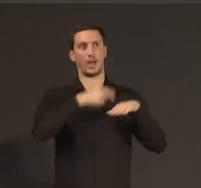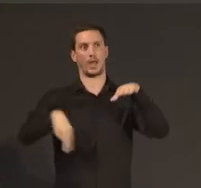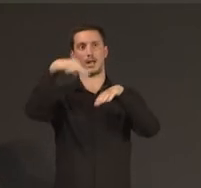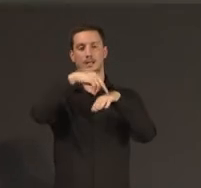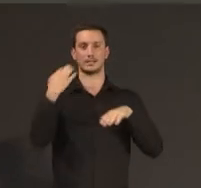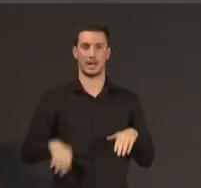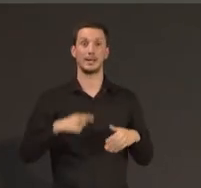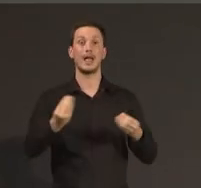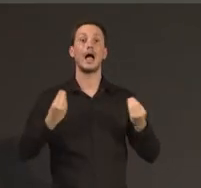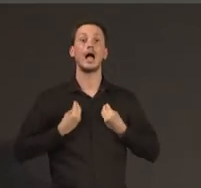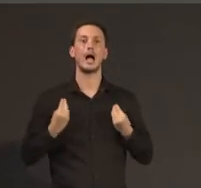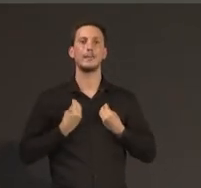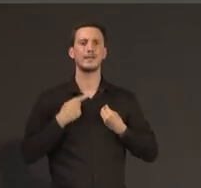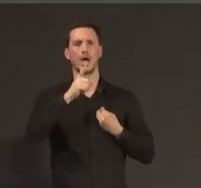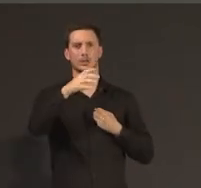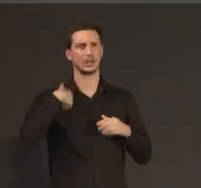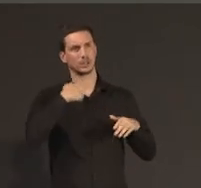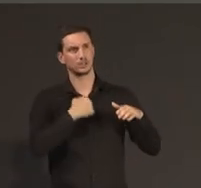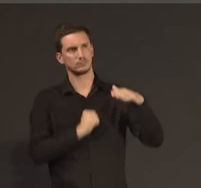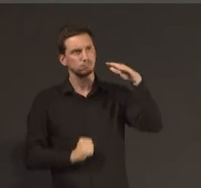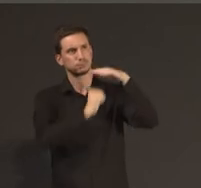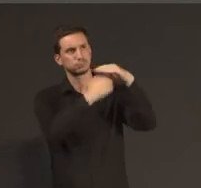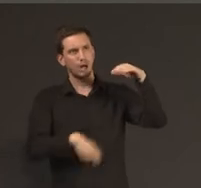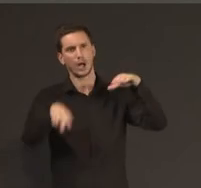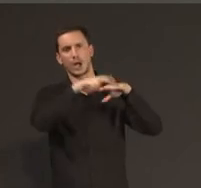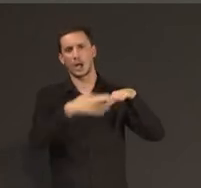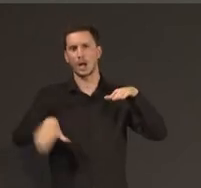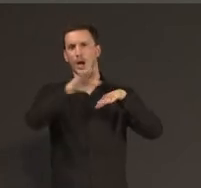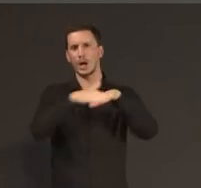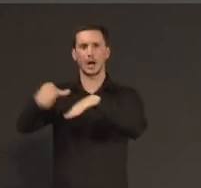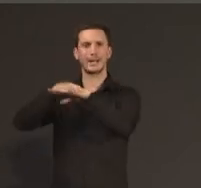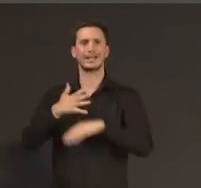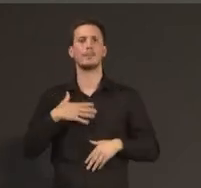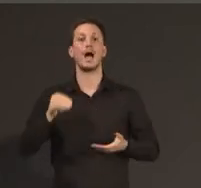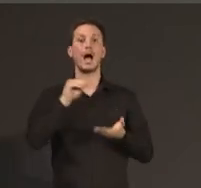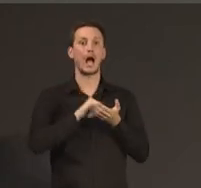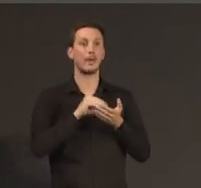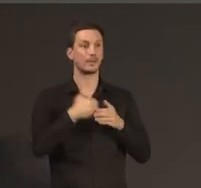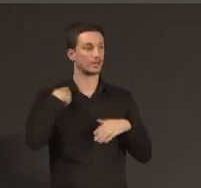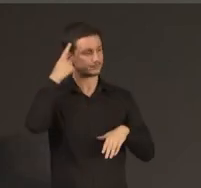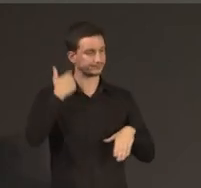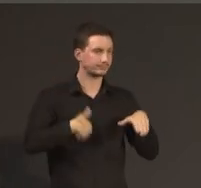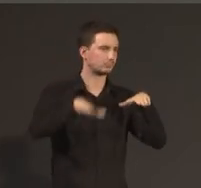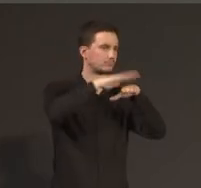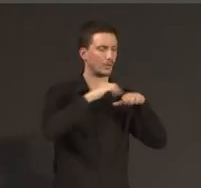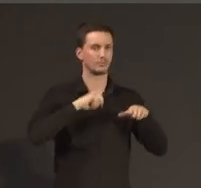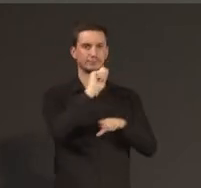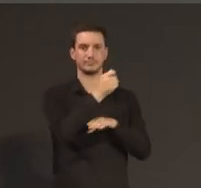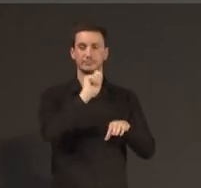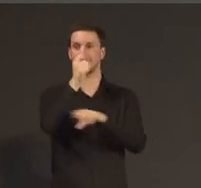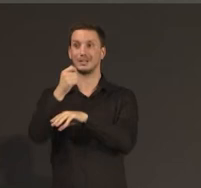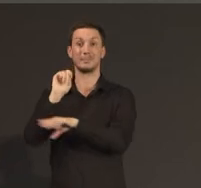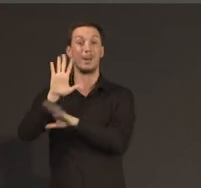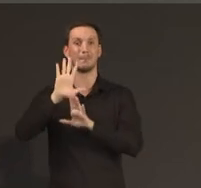A la vida voldreu pujar moltes muntanyes, arribareu a dalt de tot, però a vegades anem pujant de cim en cim i no